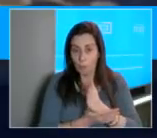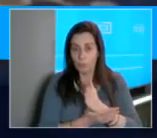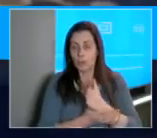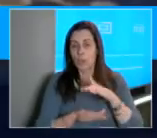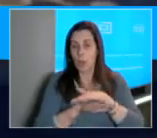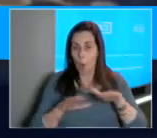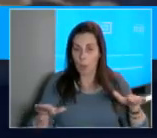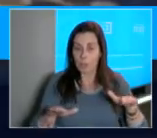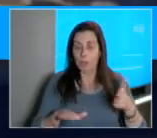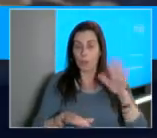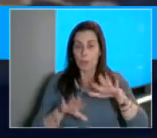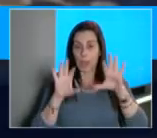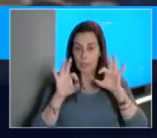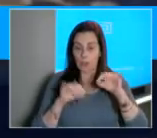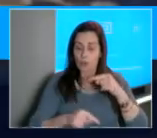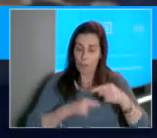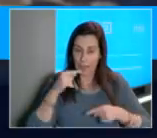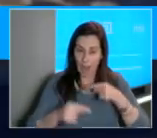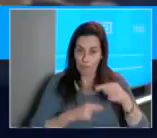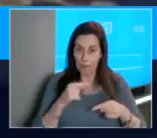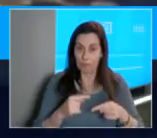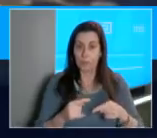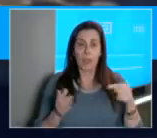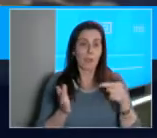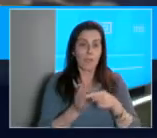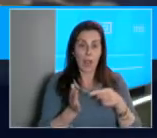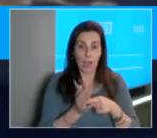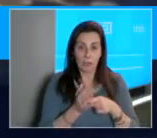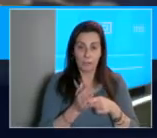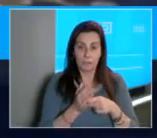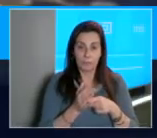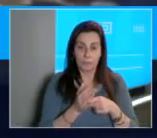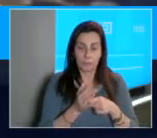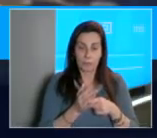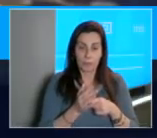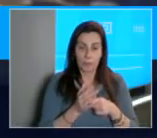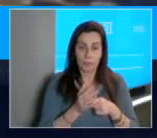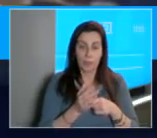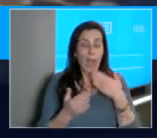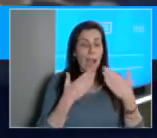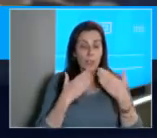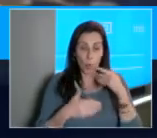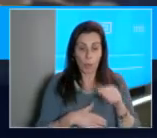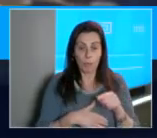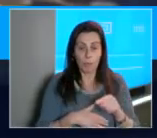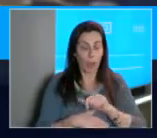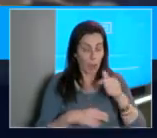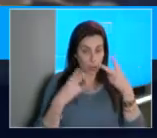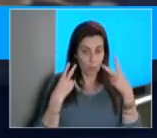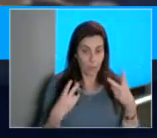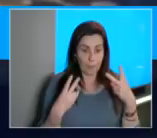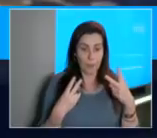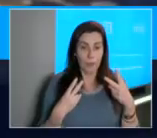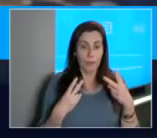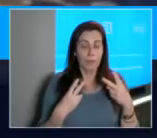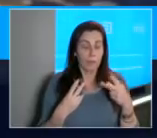מועצת הביטחון ועוד 10 שמתחלפים. ולכן, אכן הדיונים העיקריים והמאוד